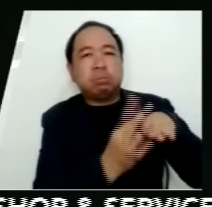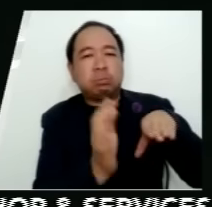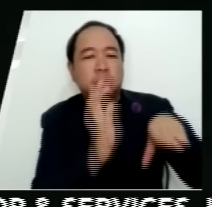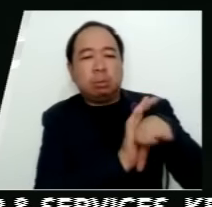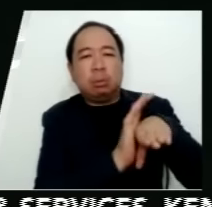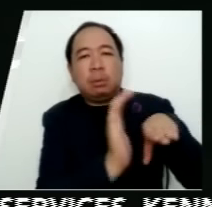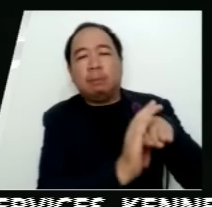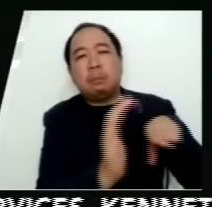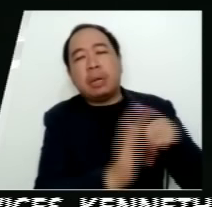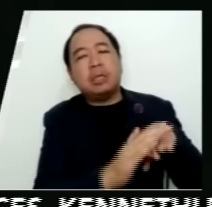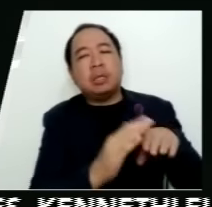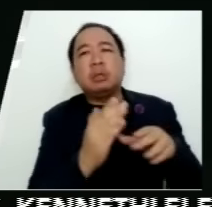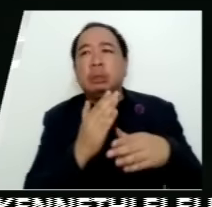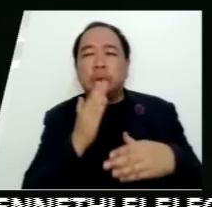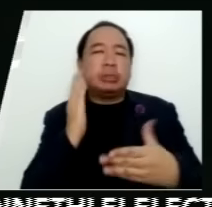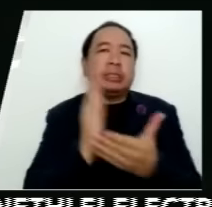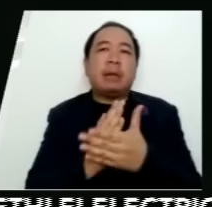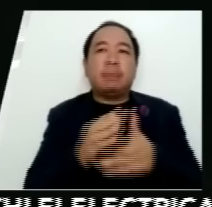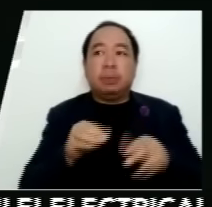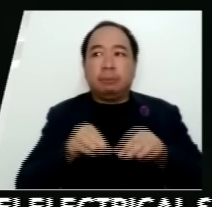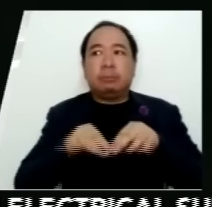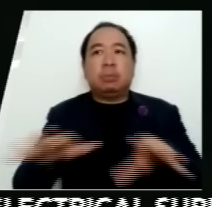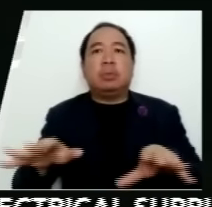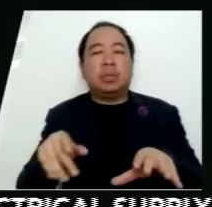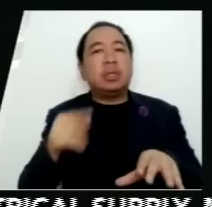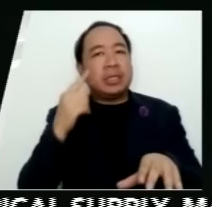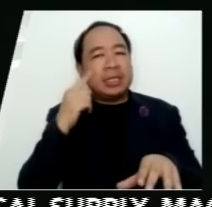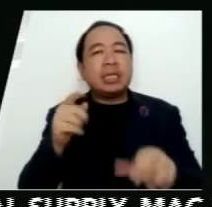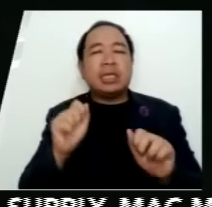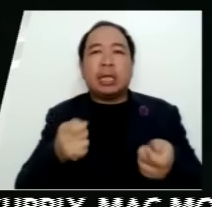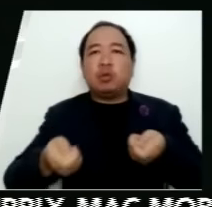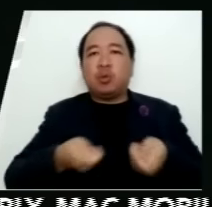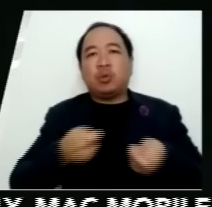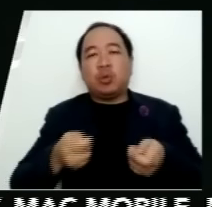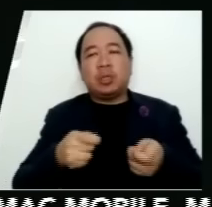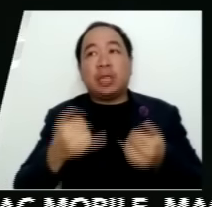at magiging mas ligtas sa disgrasya ang gagawing